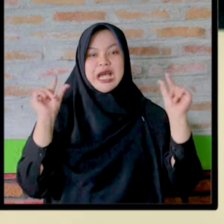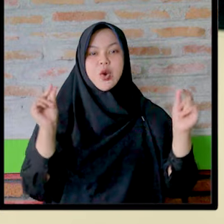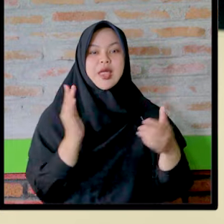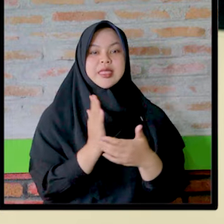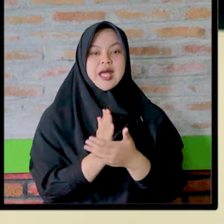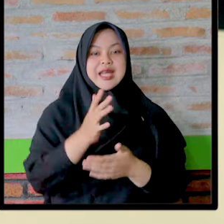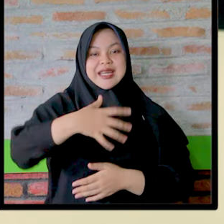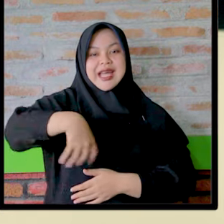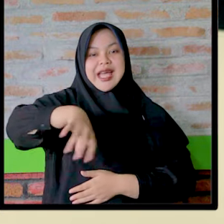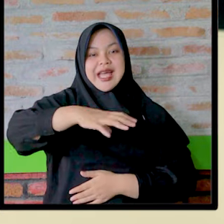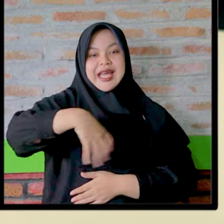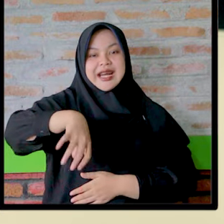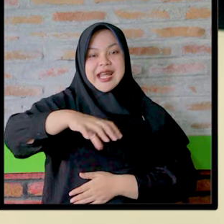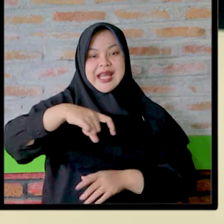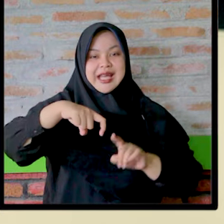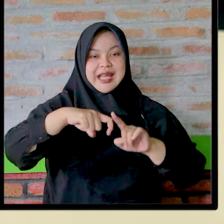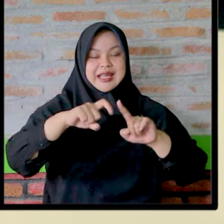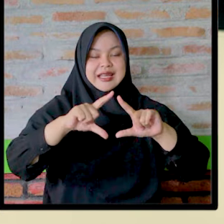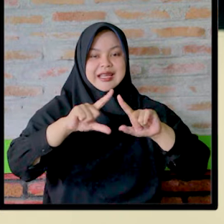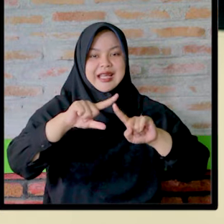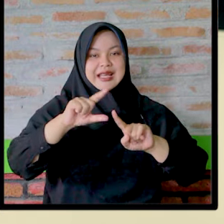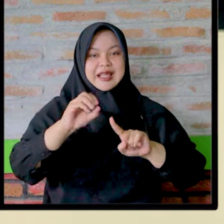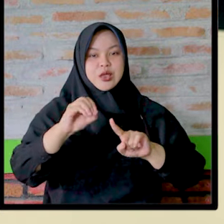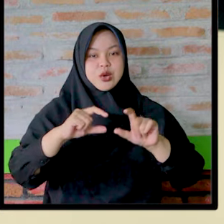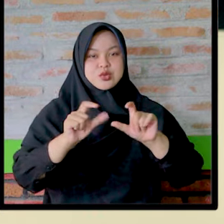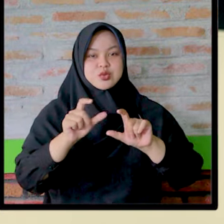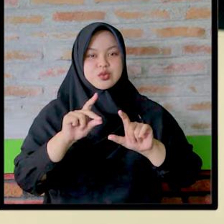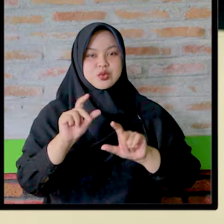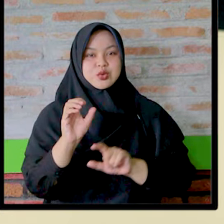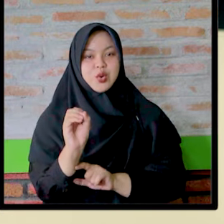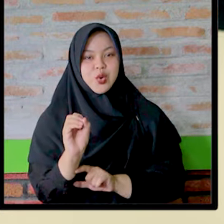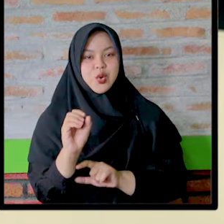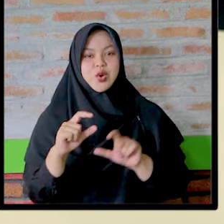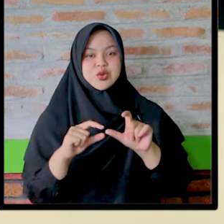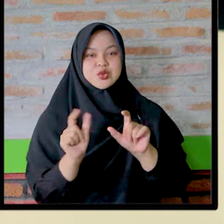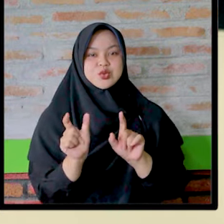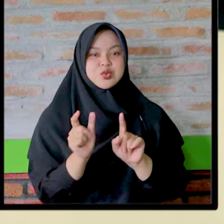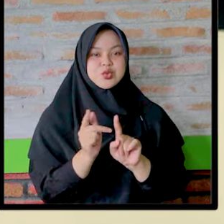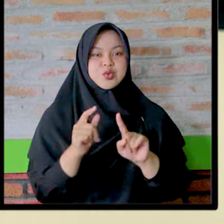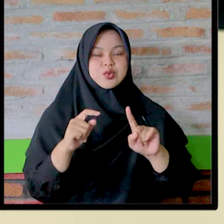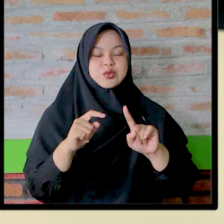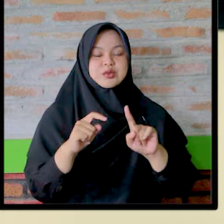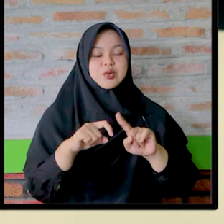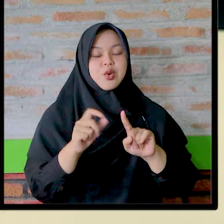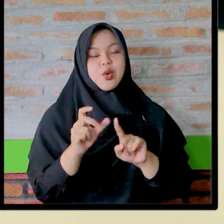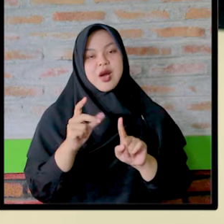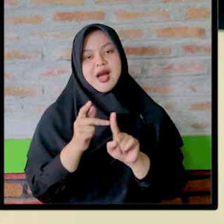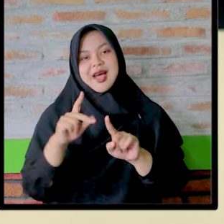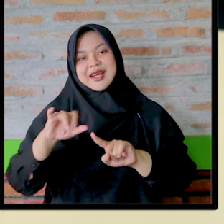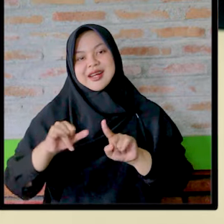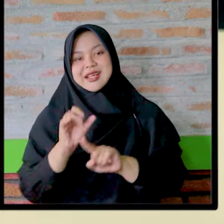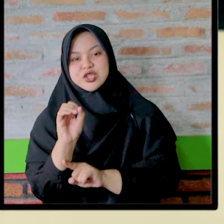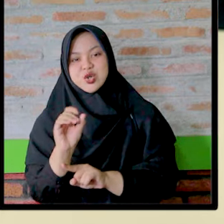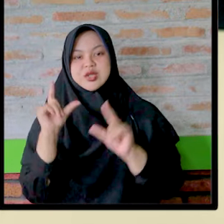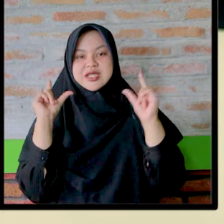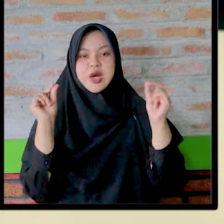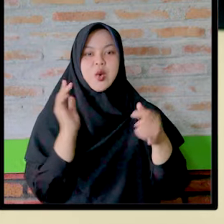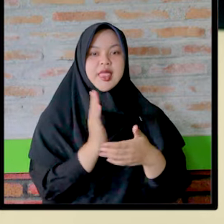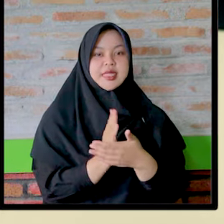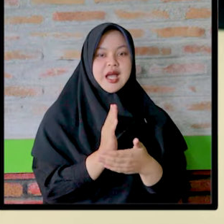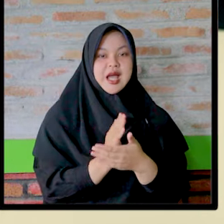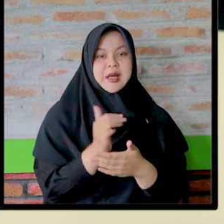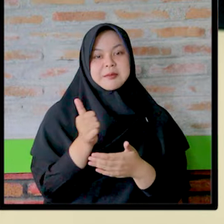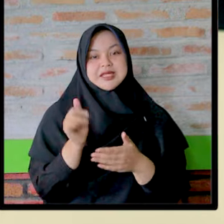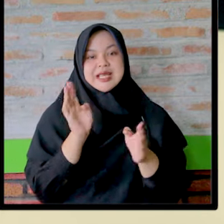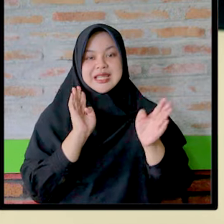Kartosuro Sukoharjo Jawa Tengah hm Nah itu kami ada apa namanya bisa melalui Facebook